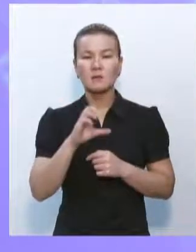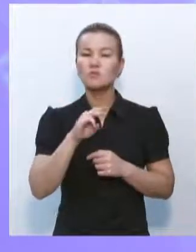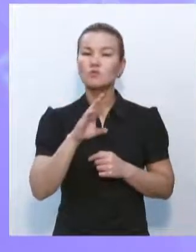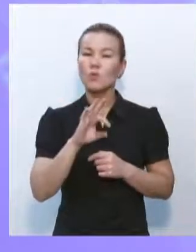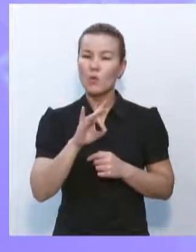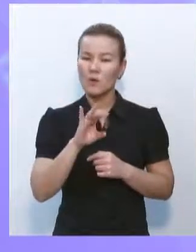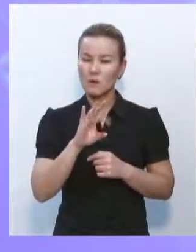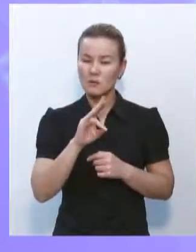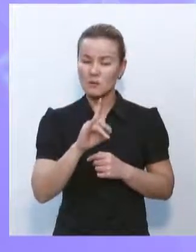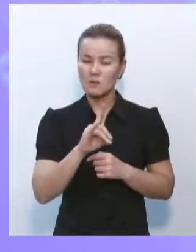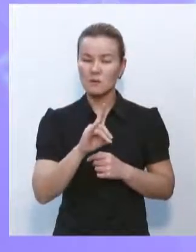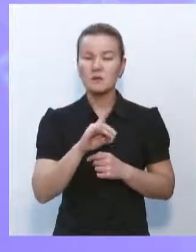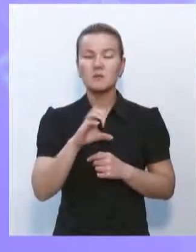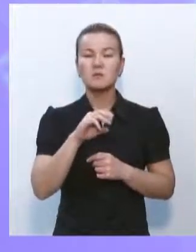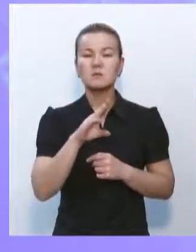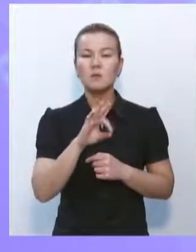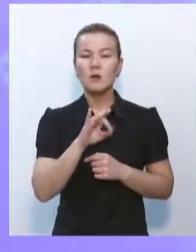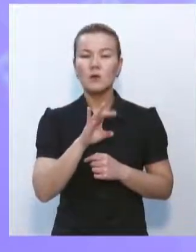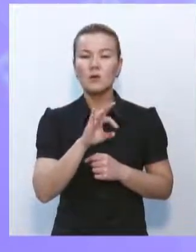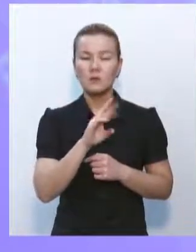Стороны, сторонка.